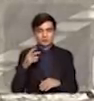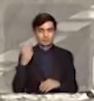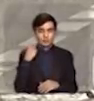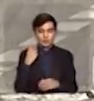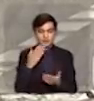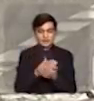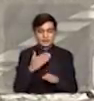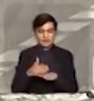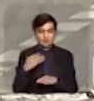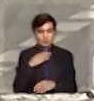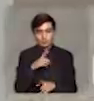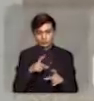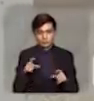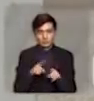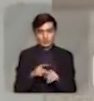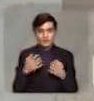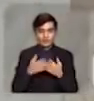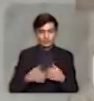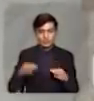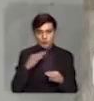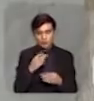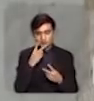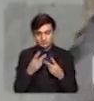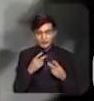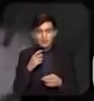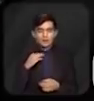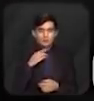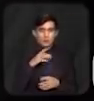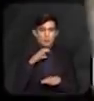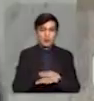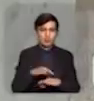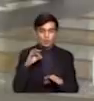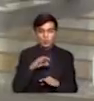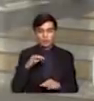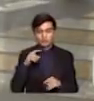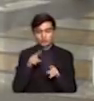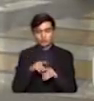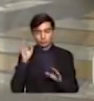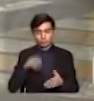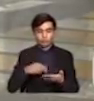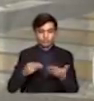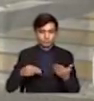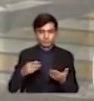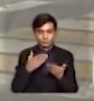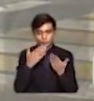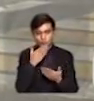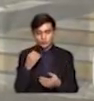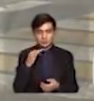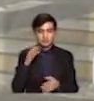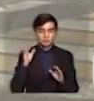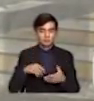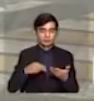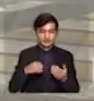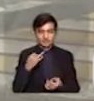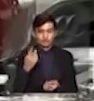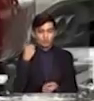кредитке байланған. Оны бірі есептеп шама-шарқын қарап алса, екіншілері банк терминологиясына көзі сүрініп, құжаттарын түсіне алмай қол қойып, енді